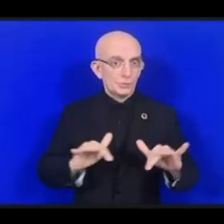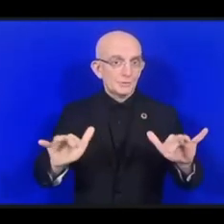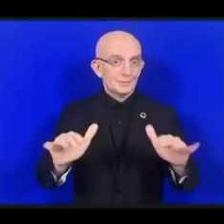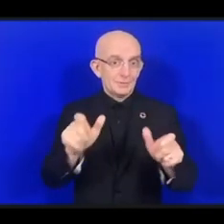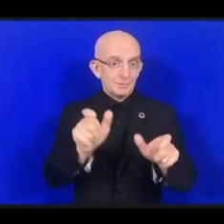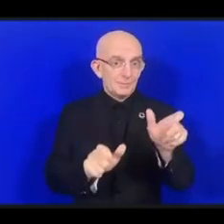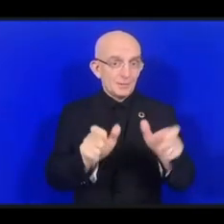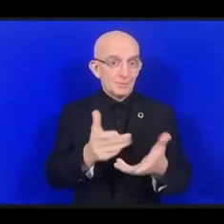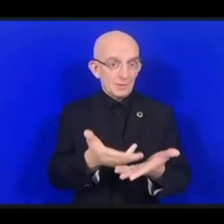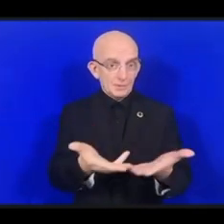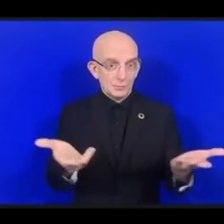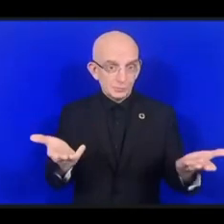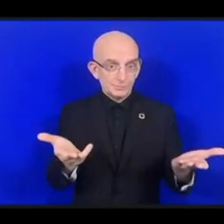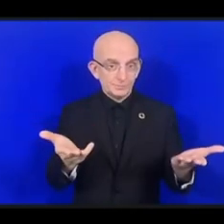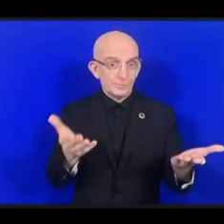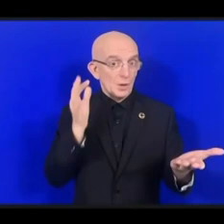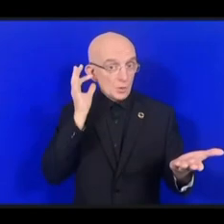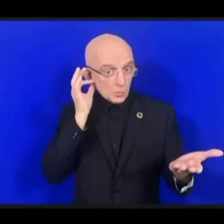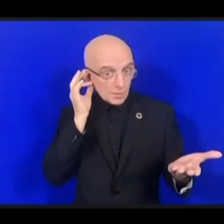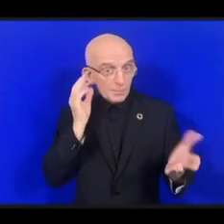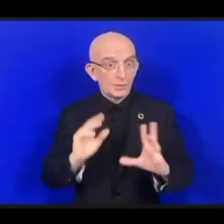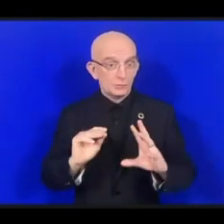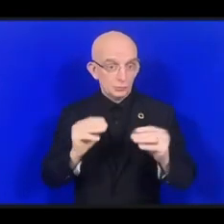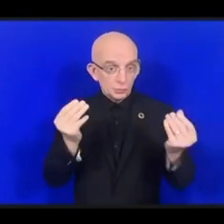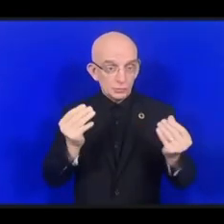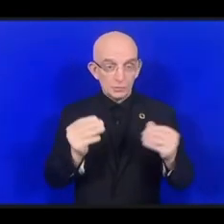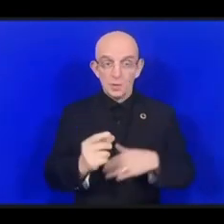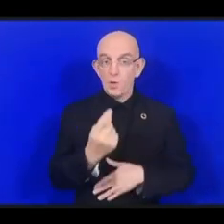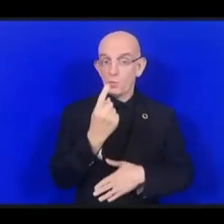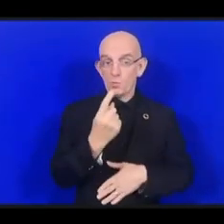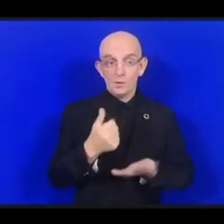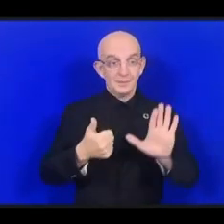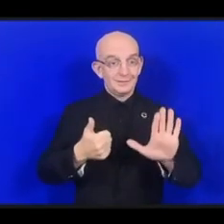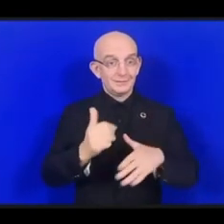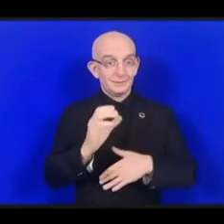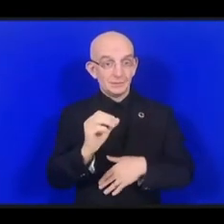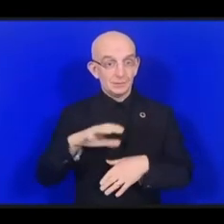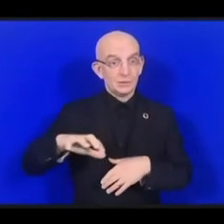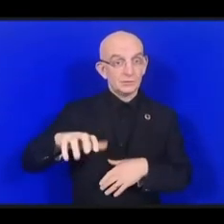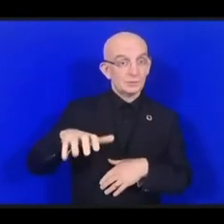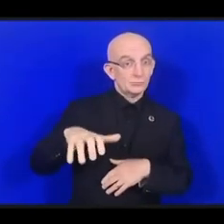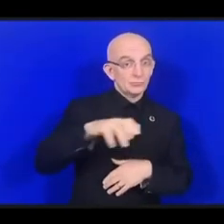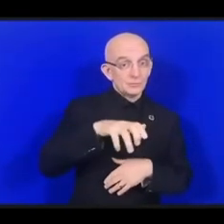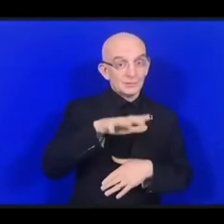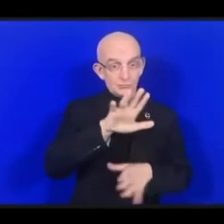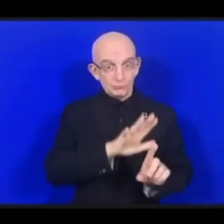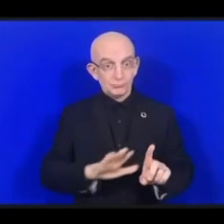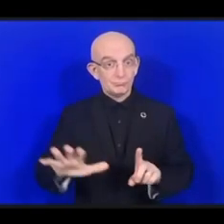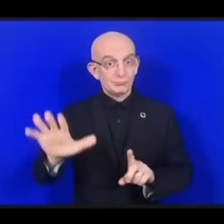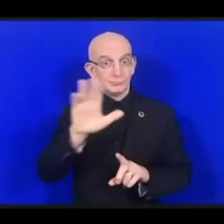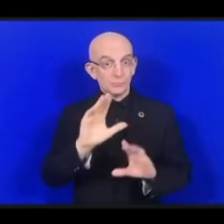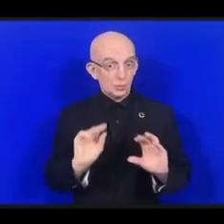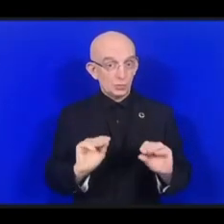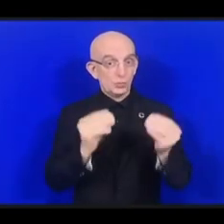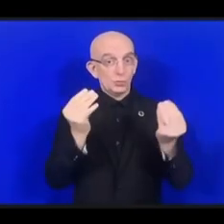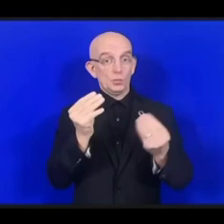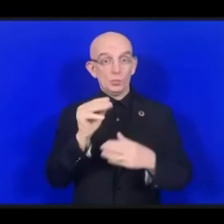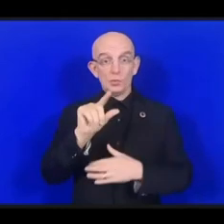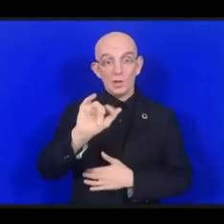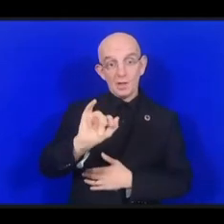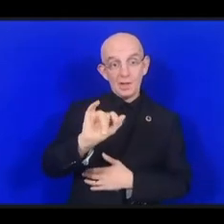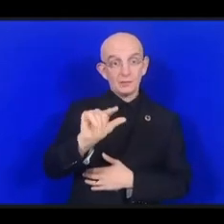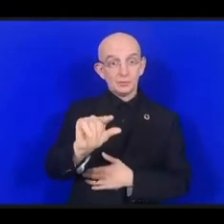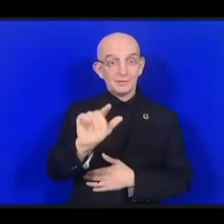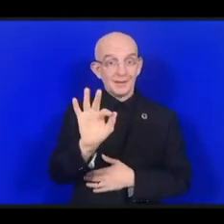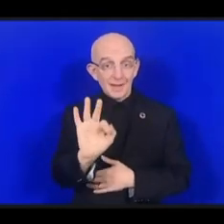地区和这个他们在使用 IGF 的倡议，以及35个 IGF 远程中心已